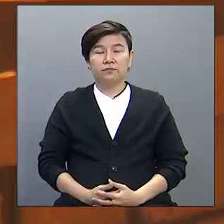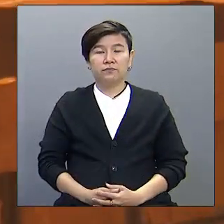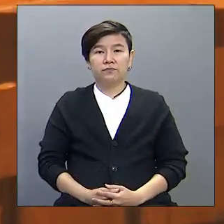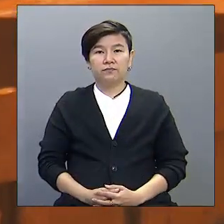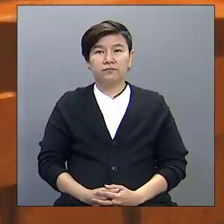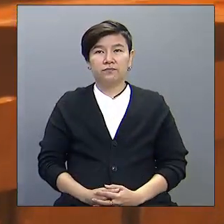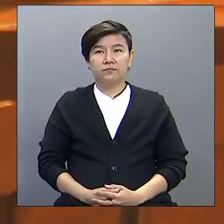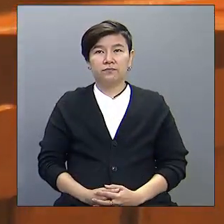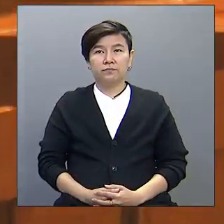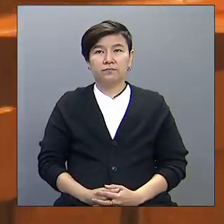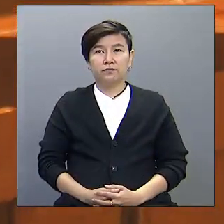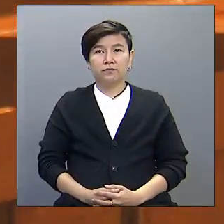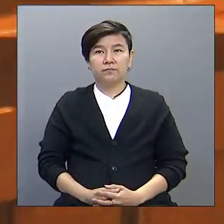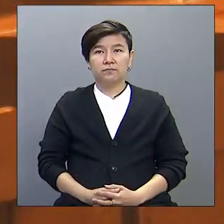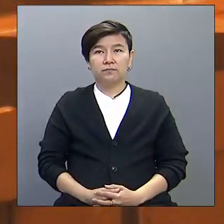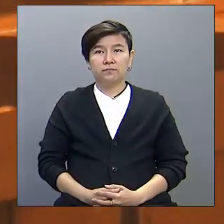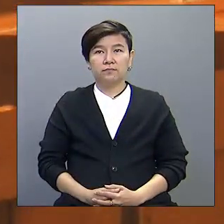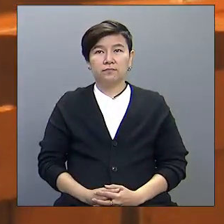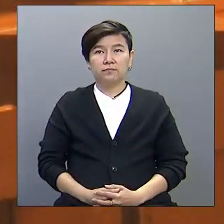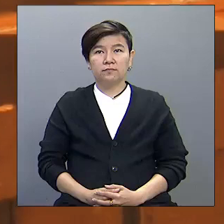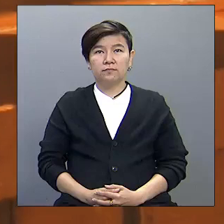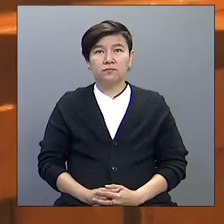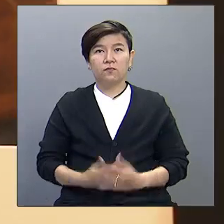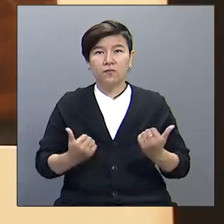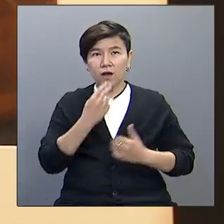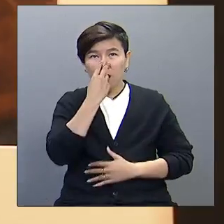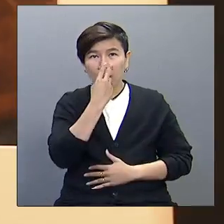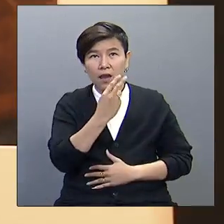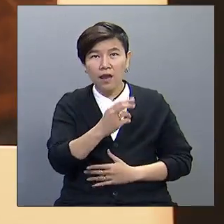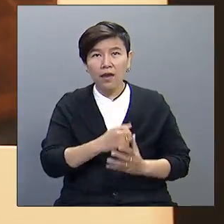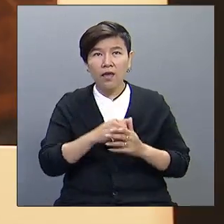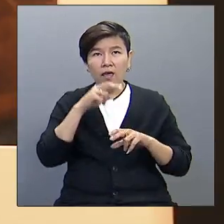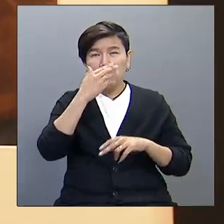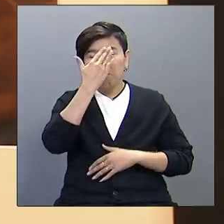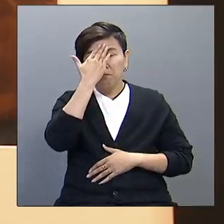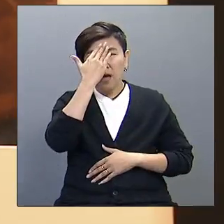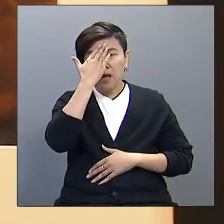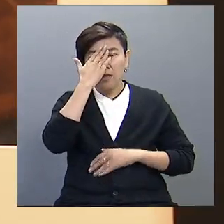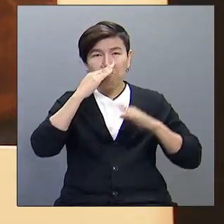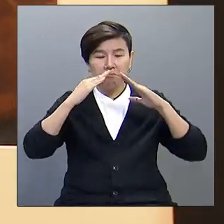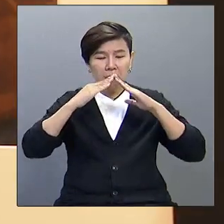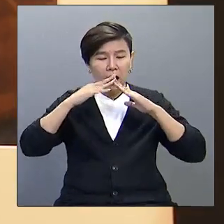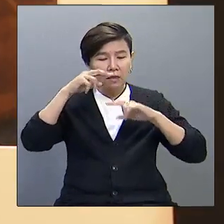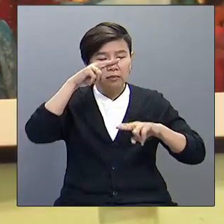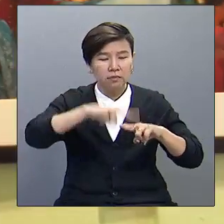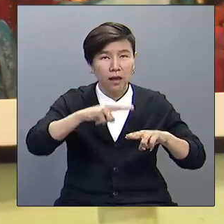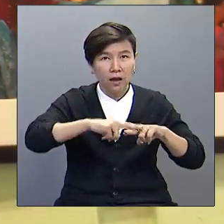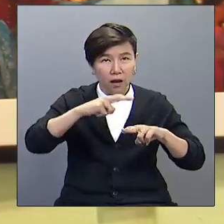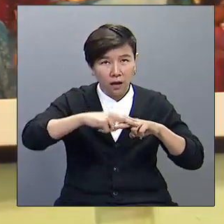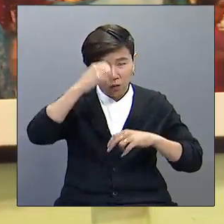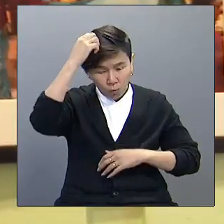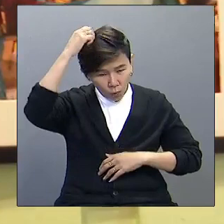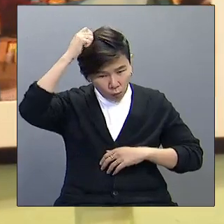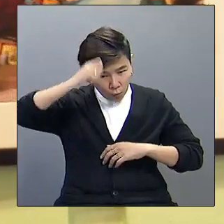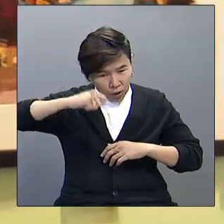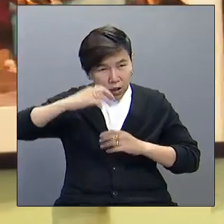เราจะไม่เห็นลักษณะแบบคนหวีผมหน้าบ้านอย่างนี้ถ้าอย่างนี้หน้าบ้านแล้วก็